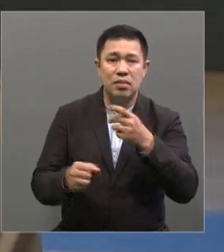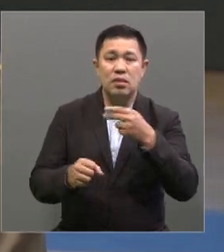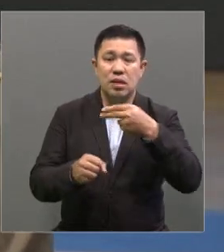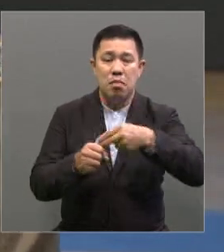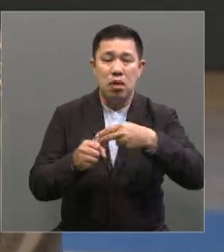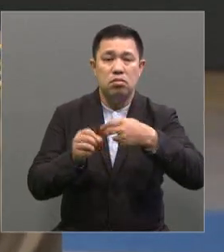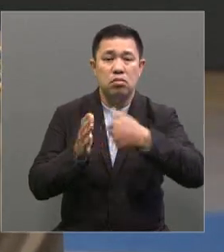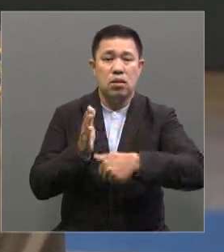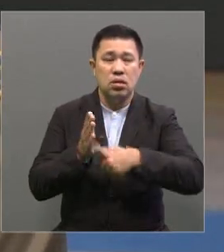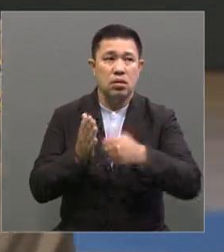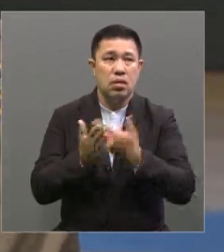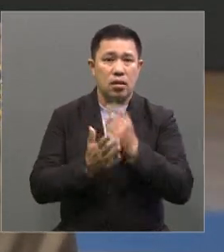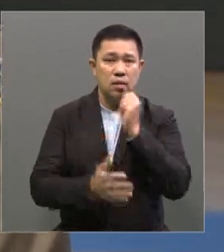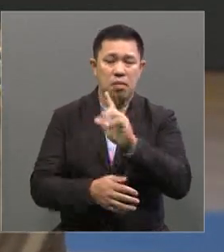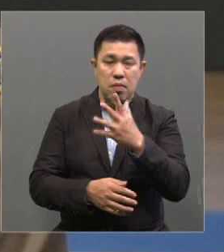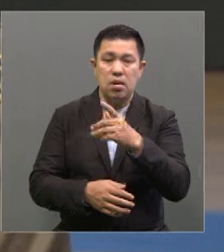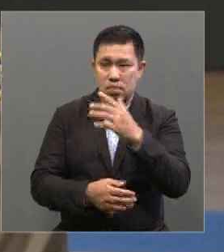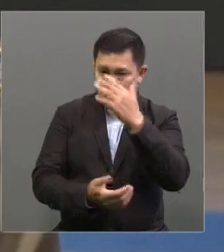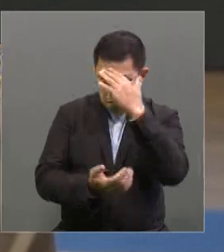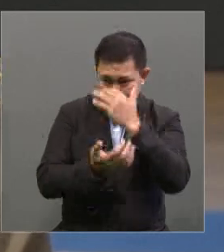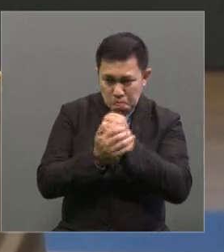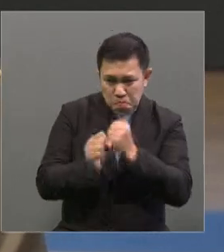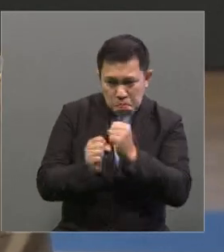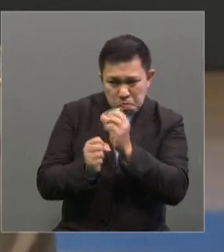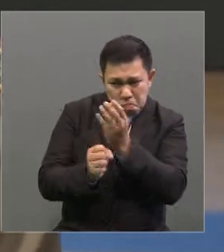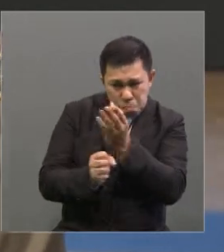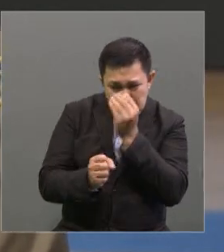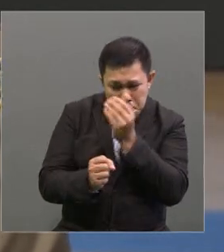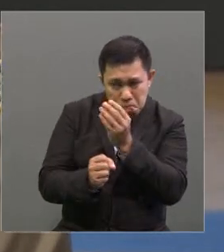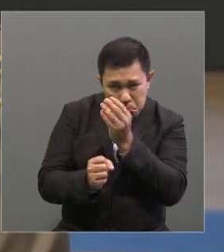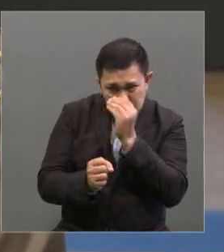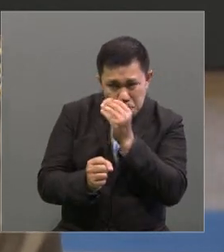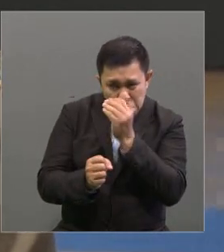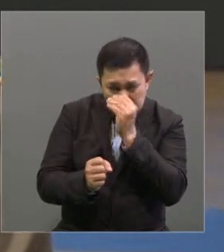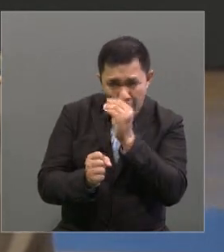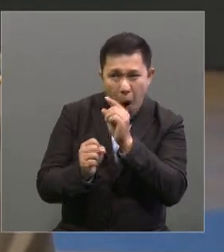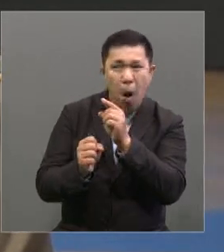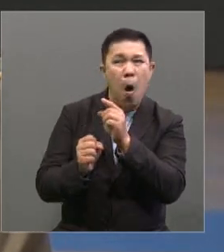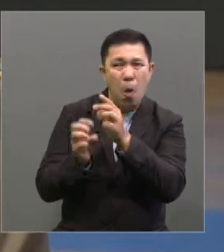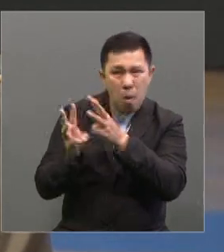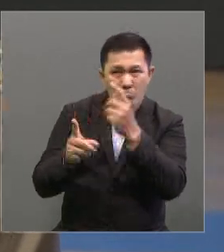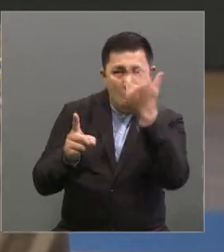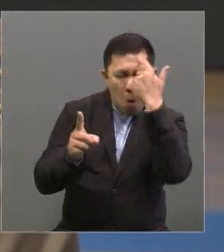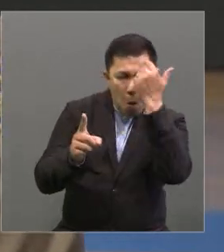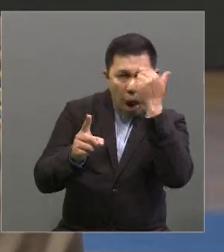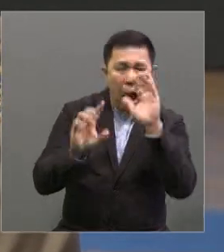ยายามศึกษาแผนธุรกรรมทุกรูปแบบของเขานะครับแล้วก็พยายามค่อยๆปราบไปทีละรูปแบบ